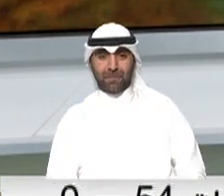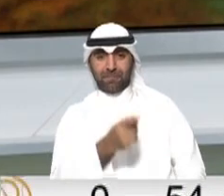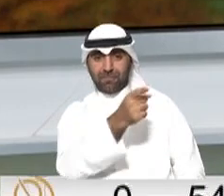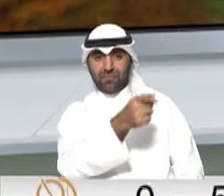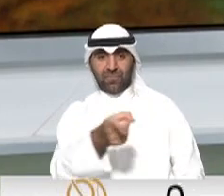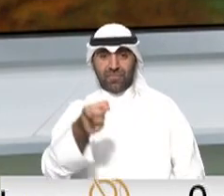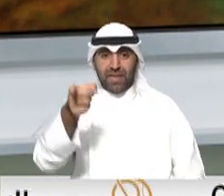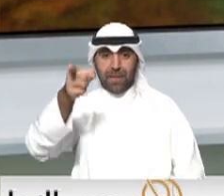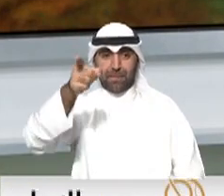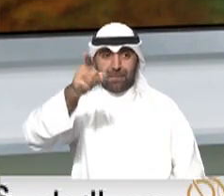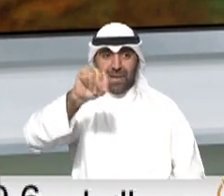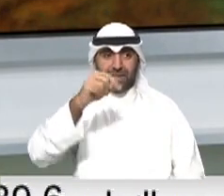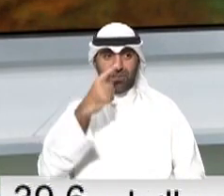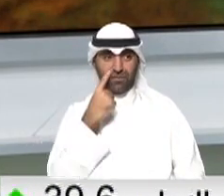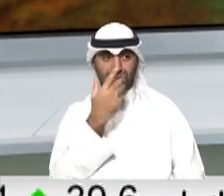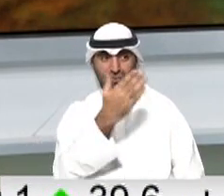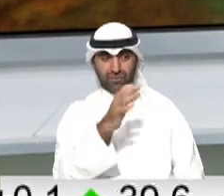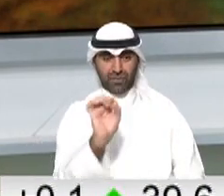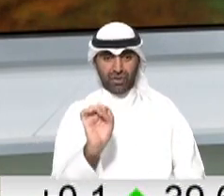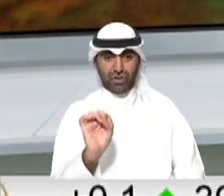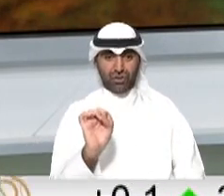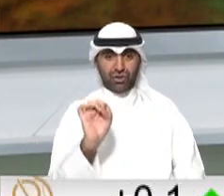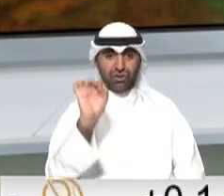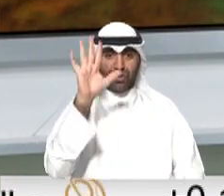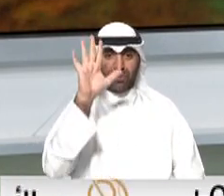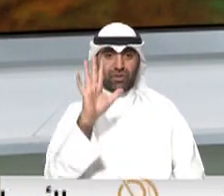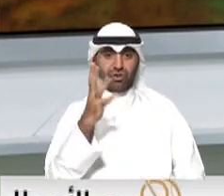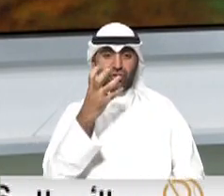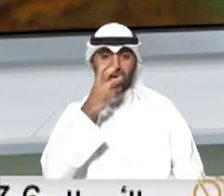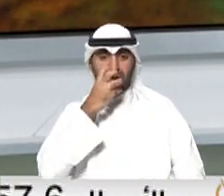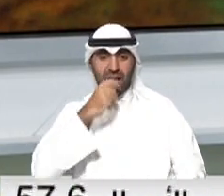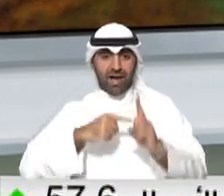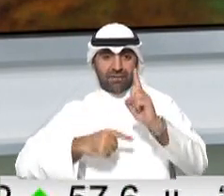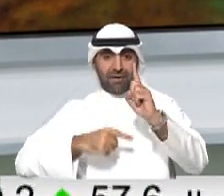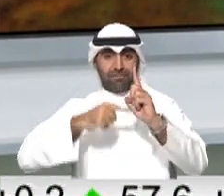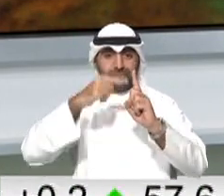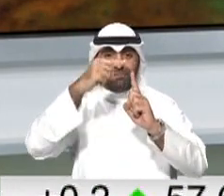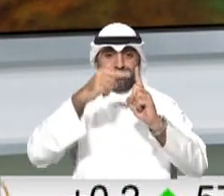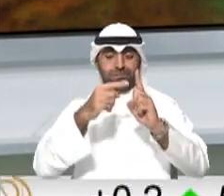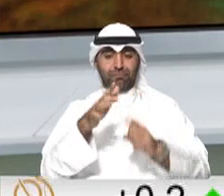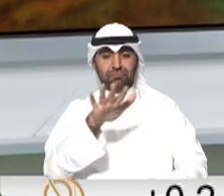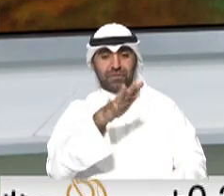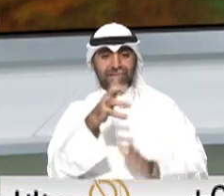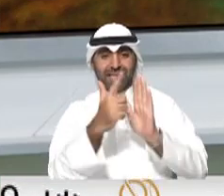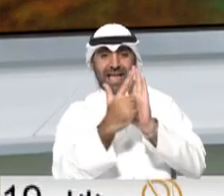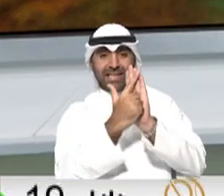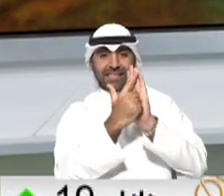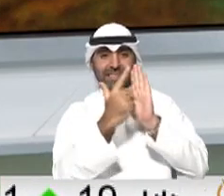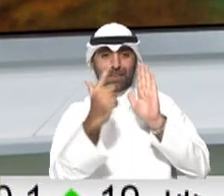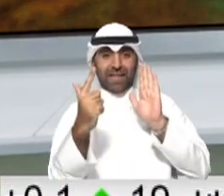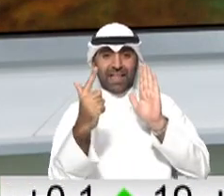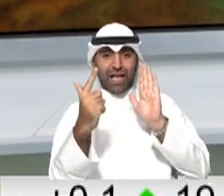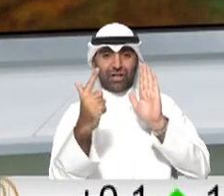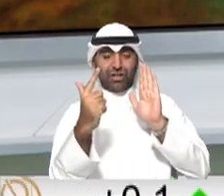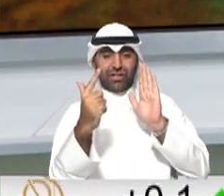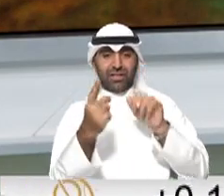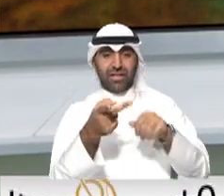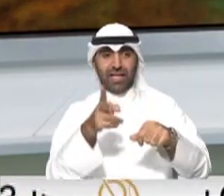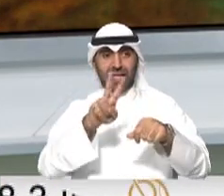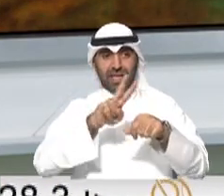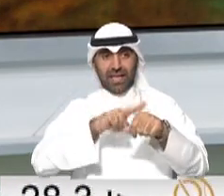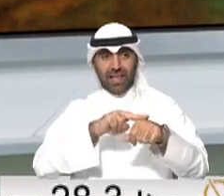دخول ساعات صباح الأولى من نهار يوم الغد متوقع أن تتفاوت درجات الحرارة ما بين 17 درجة مئوية في منطقتي الشقاعي